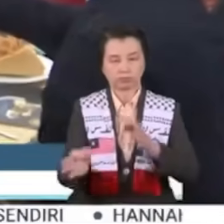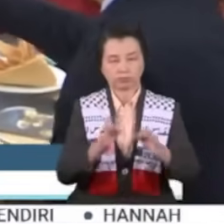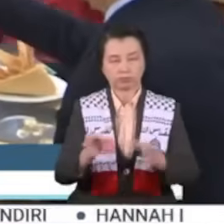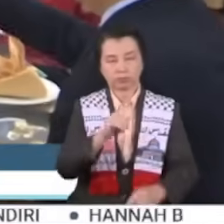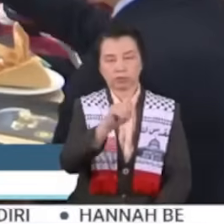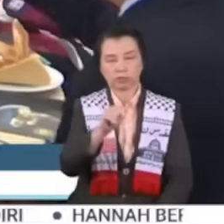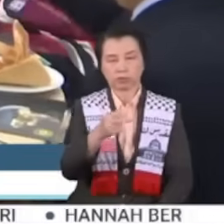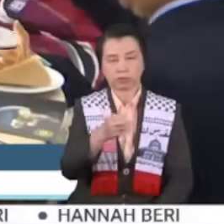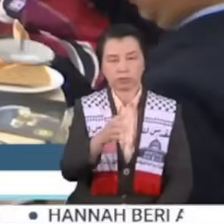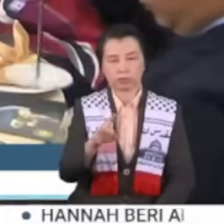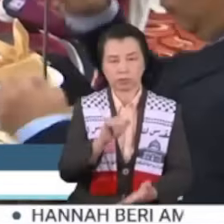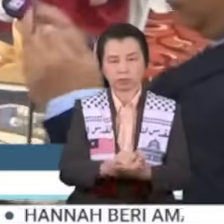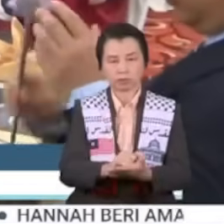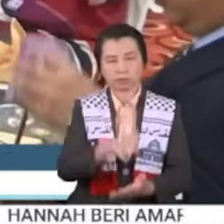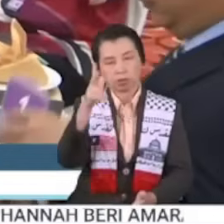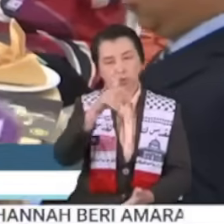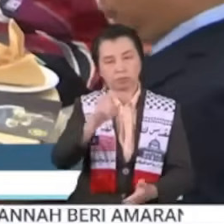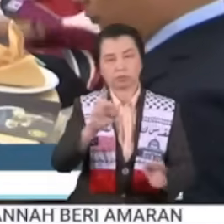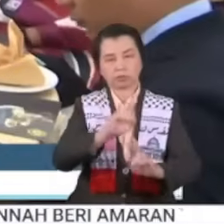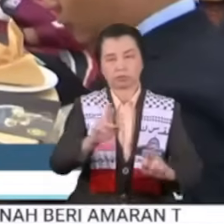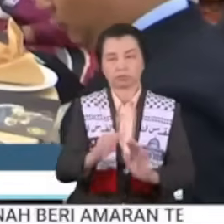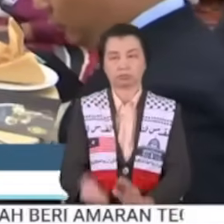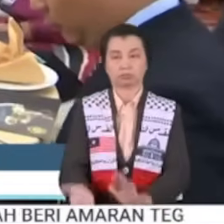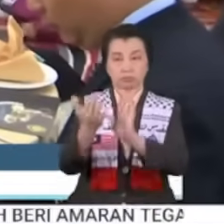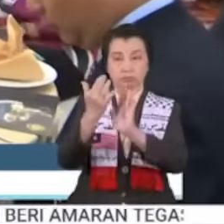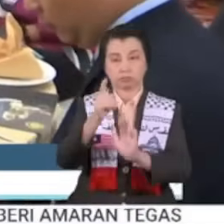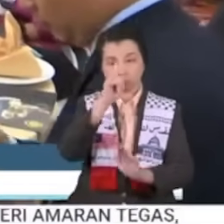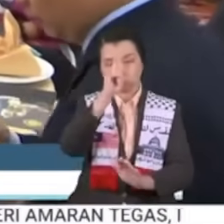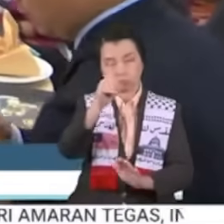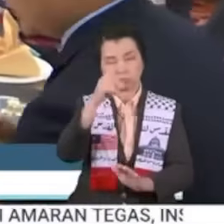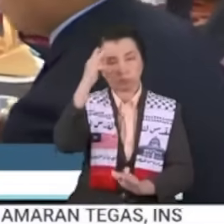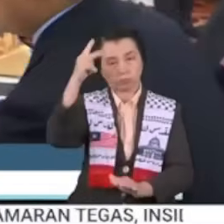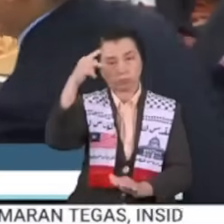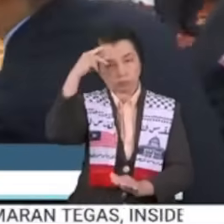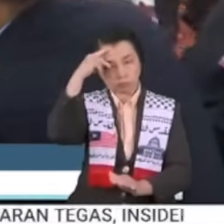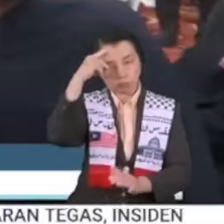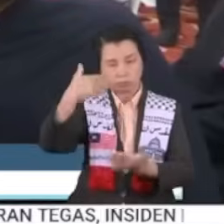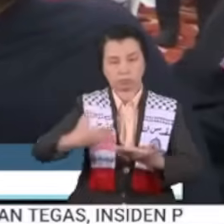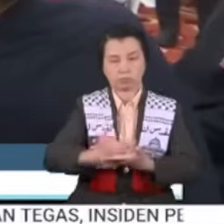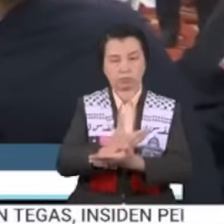beliau susulan perkembangan itu kerajaan perlu bersedia berdepan realiti politik